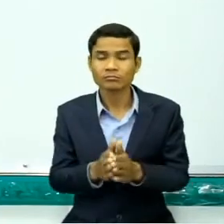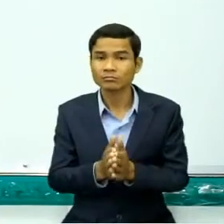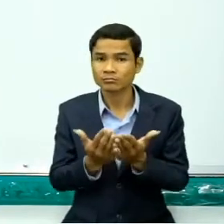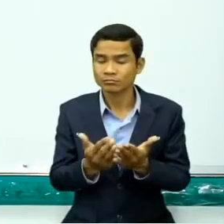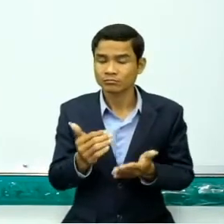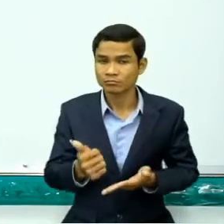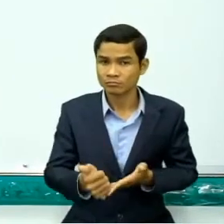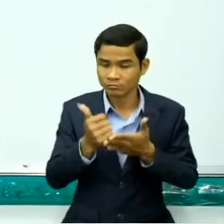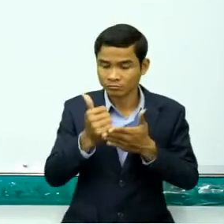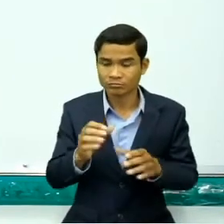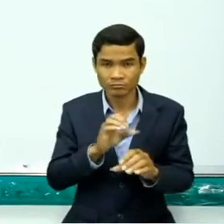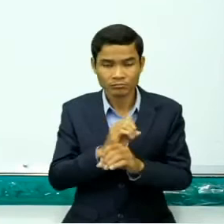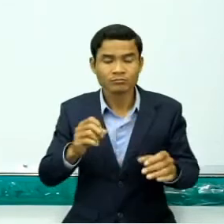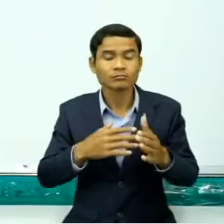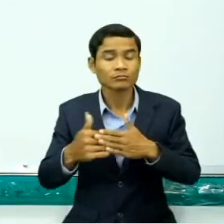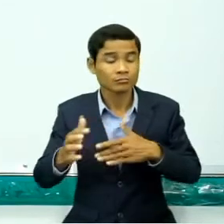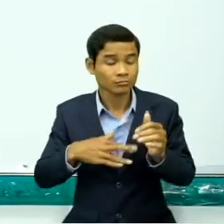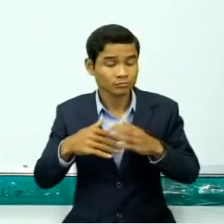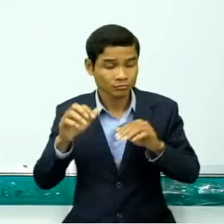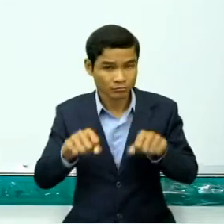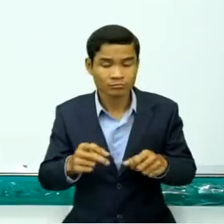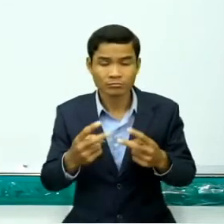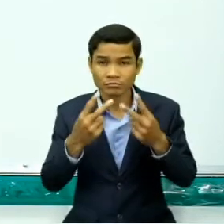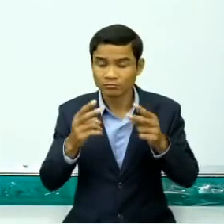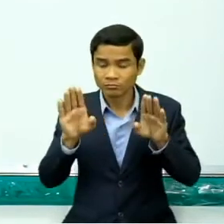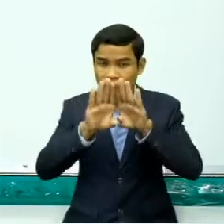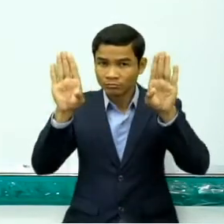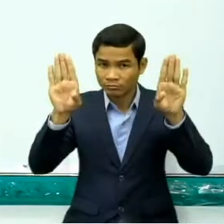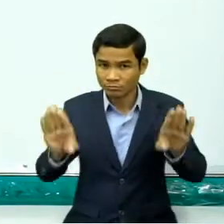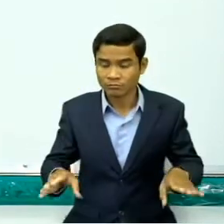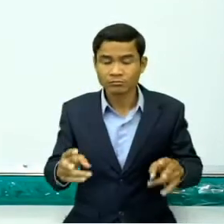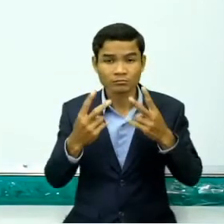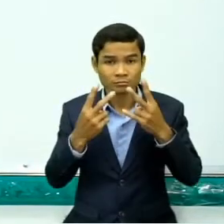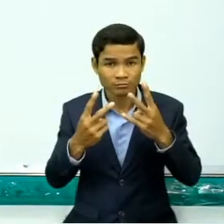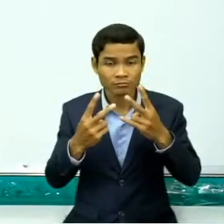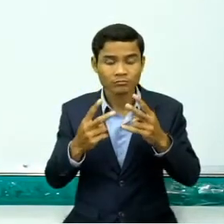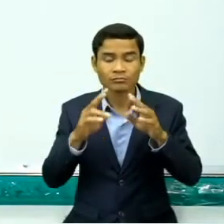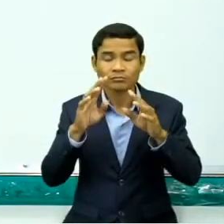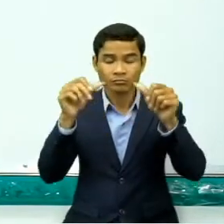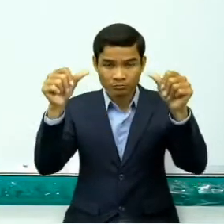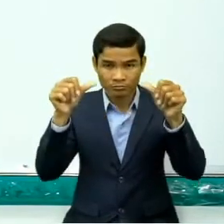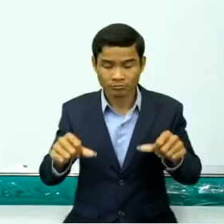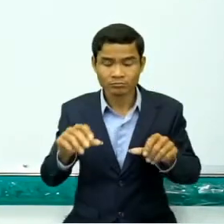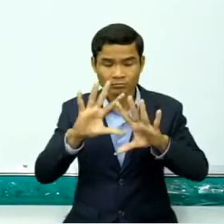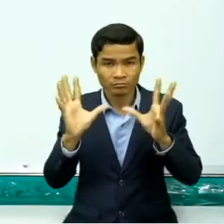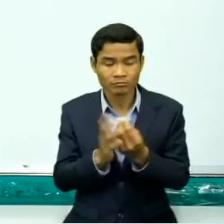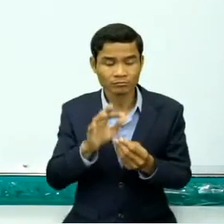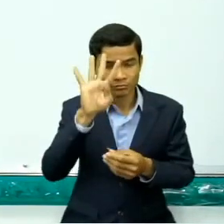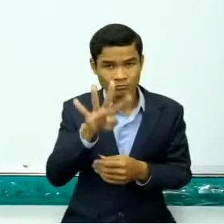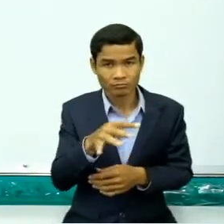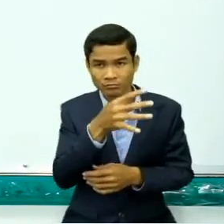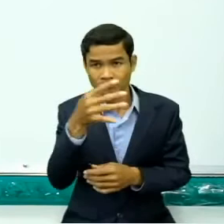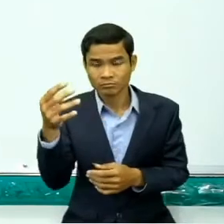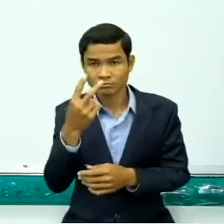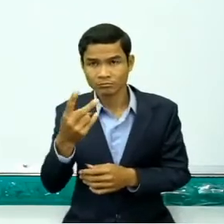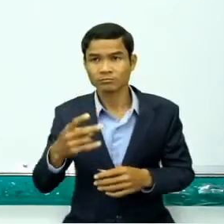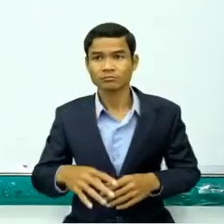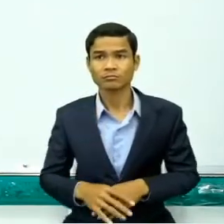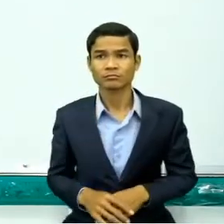tế con trim clone an pí nước nóng tờ ráng nơi lực đặc hiện chùm nè cứu tình ọc nì ná